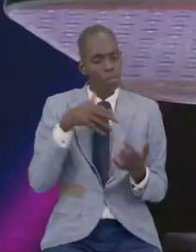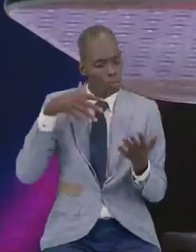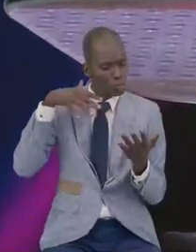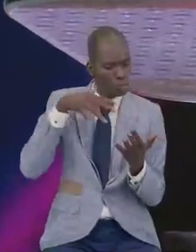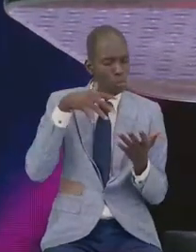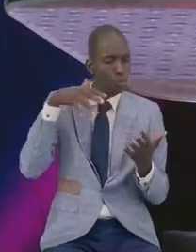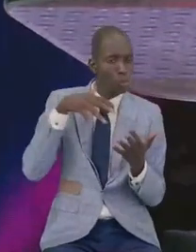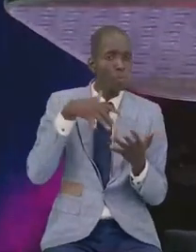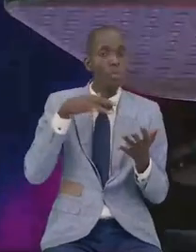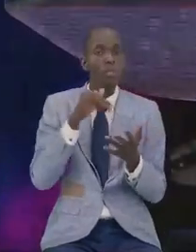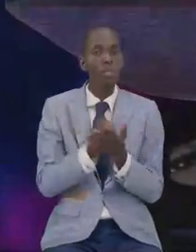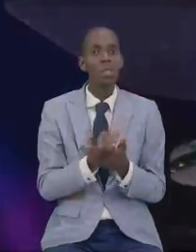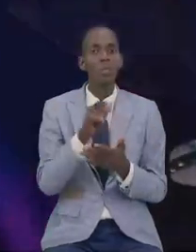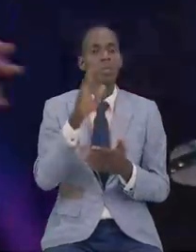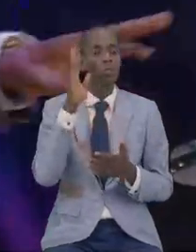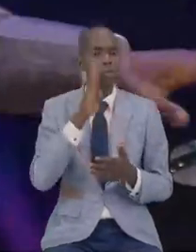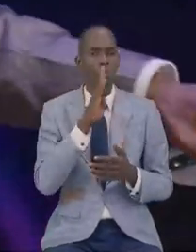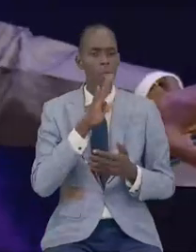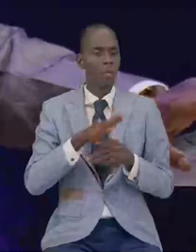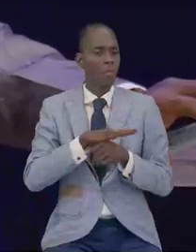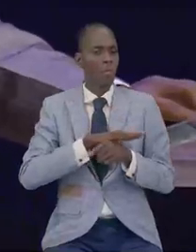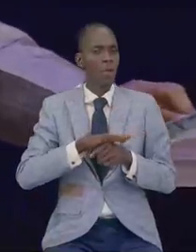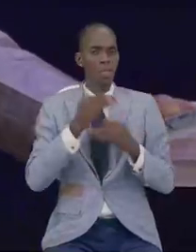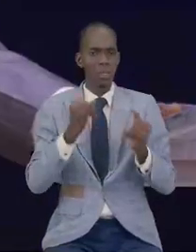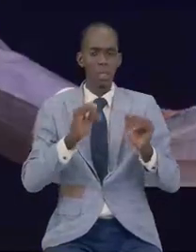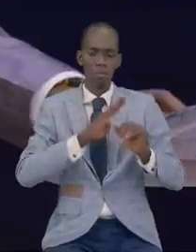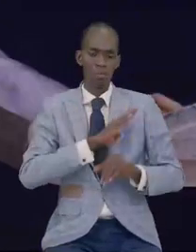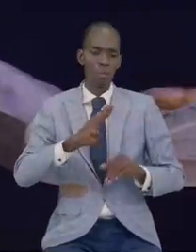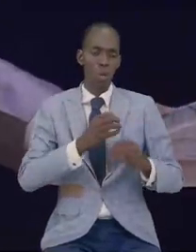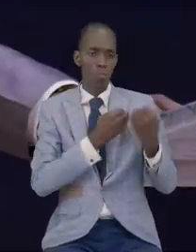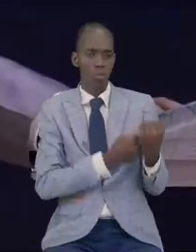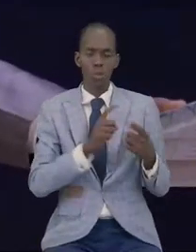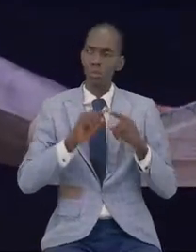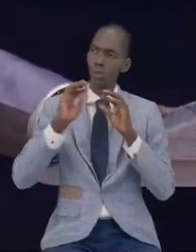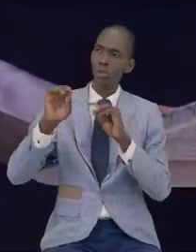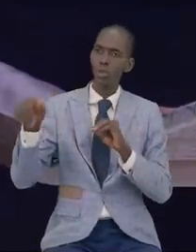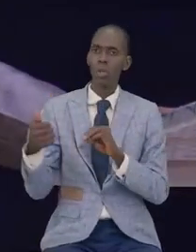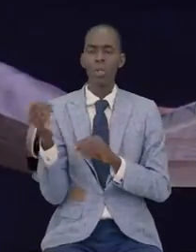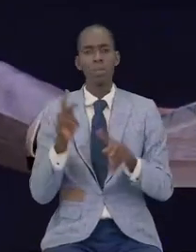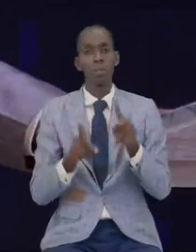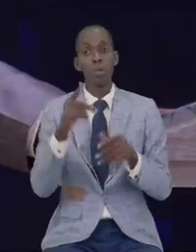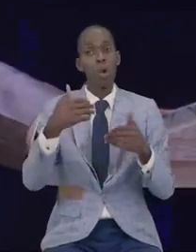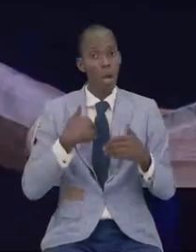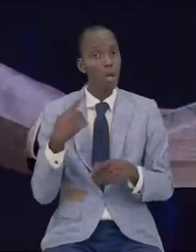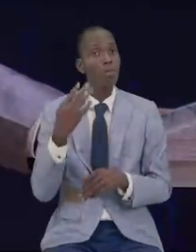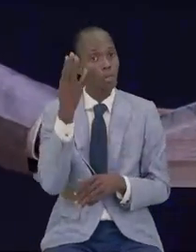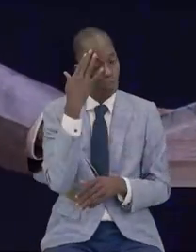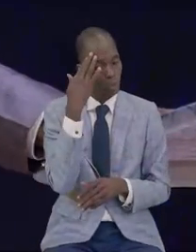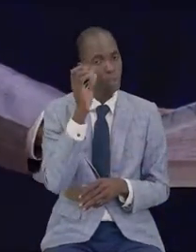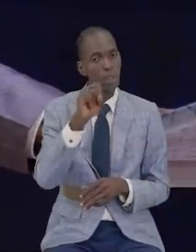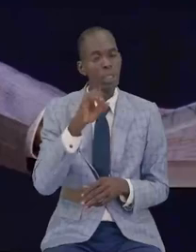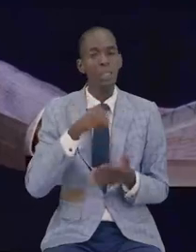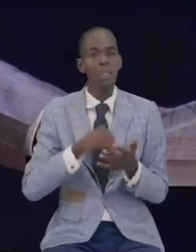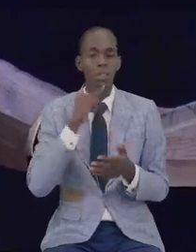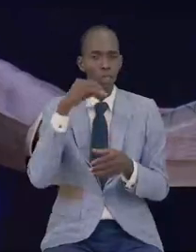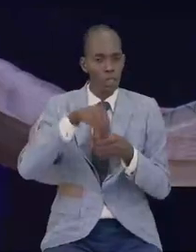point qu'on peut enseigner les autres. On a la connaissance, c'est en nous. Oui, c'est